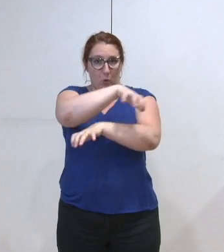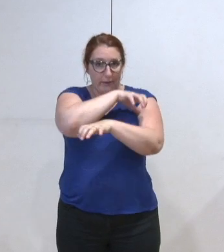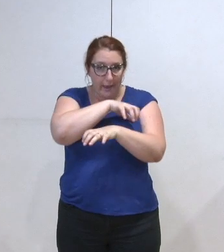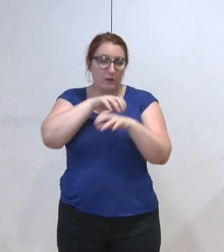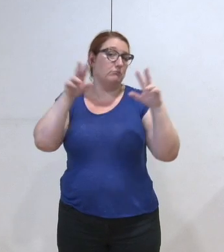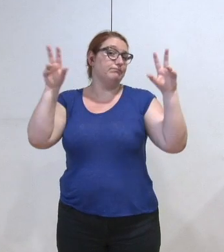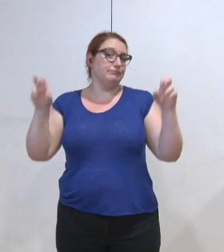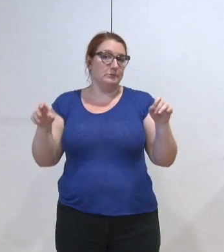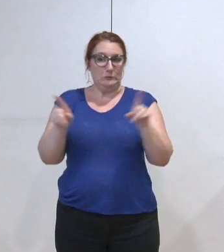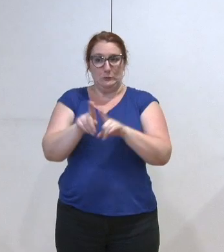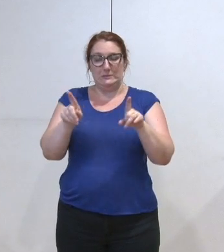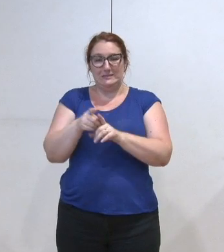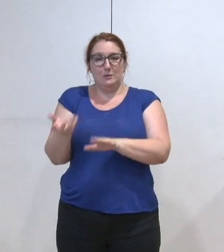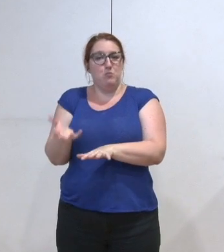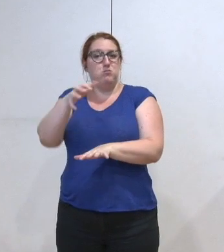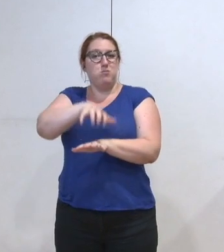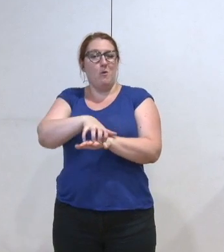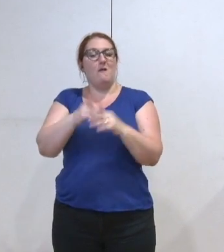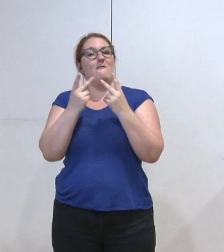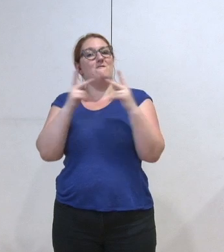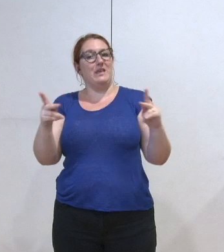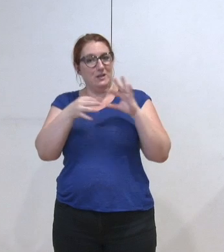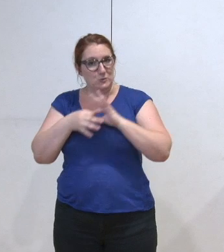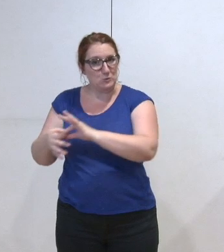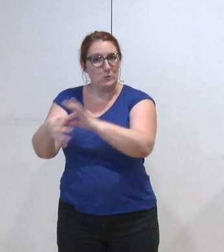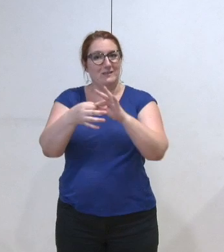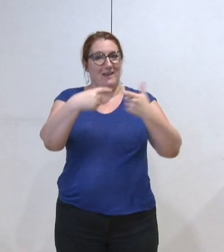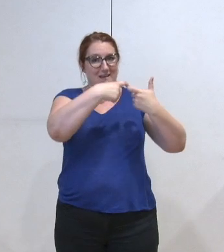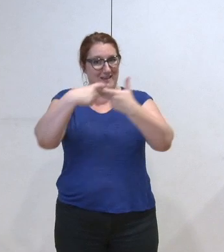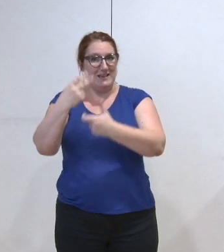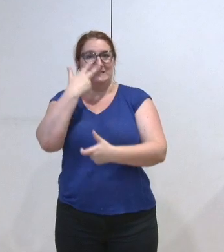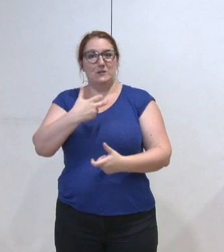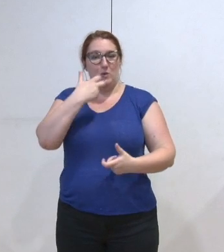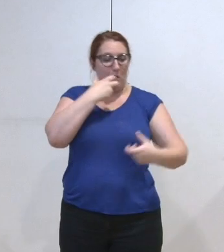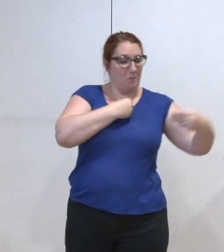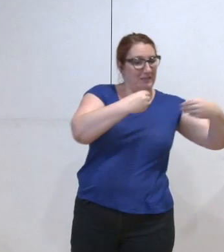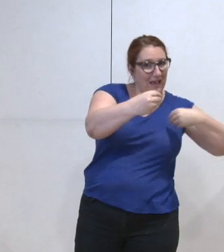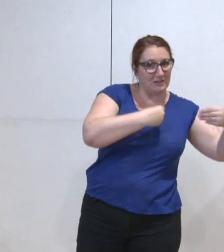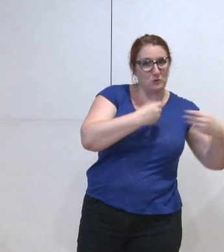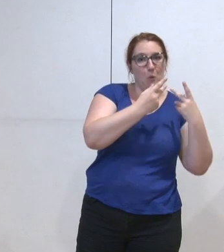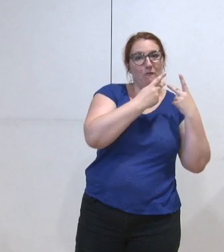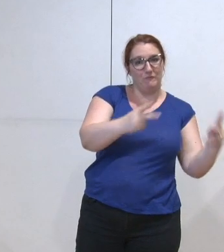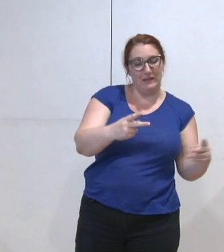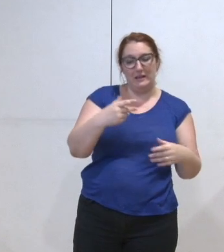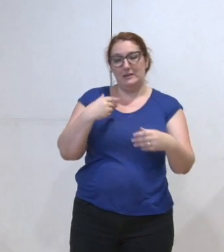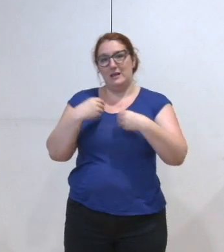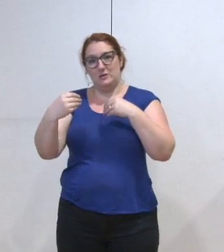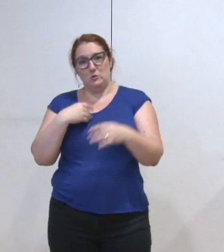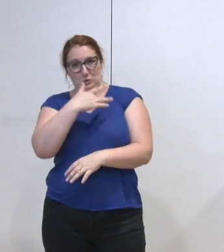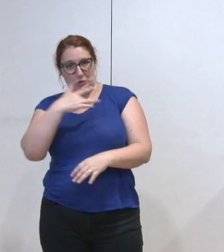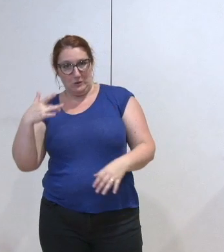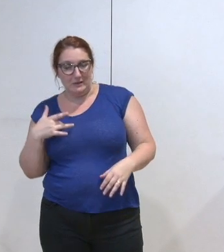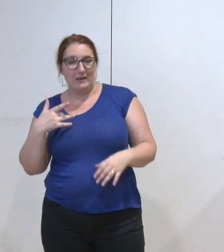création du pôle ville solidaire et citoyenne qui est portée par une direction commune entre les services de ville de la santé la relation aux